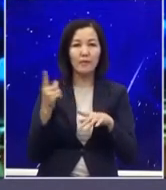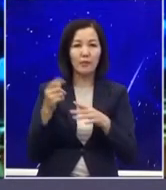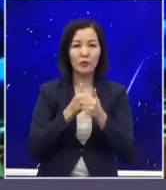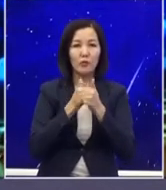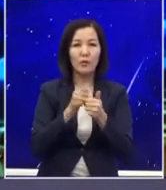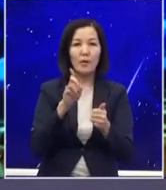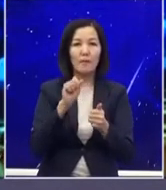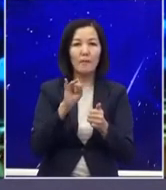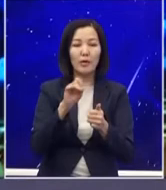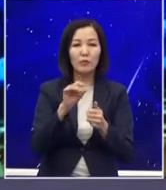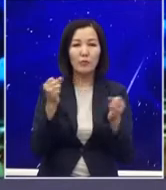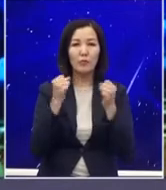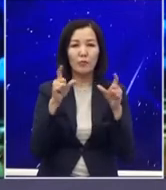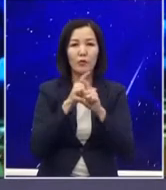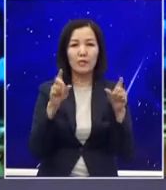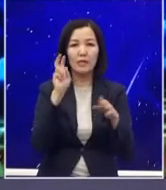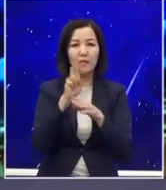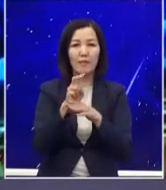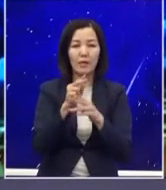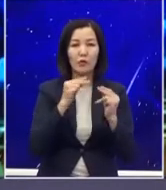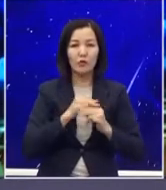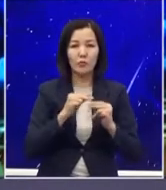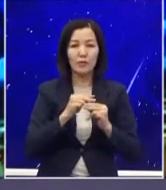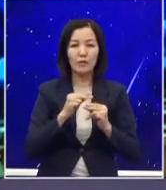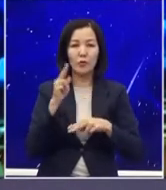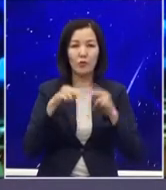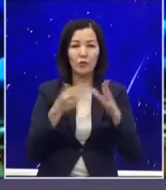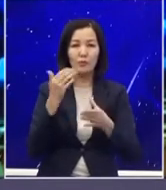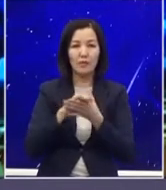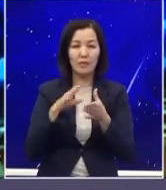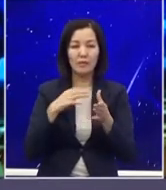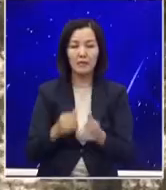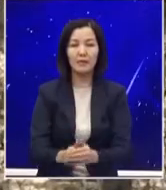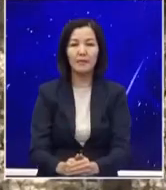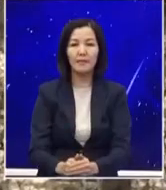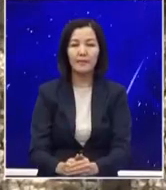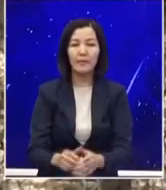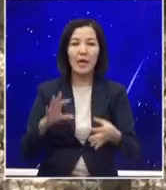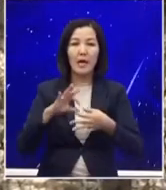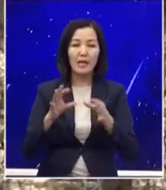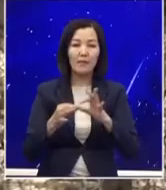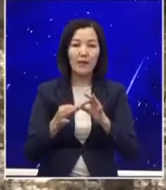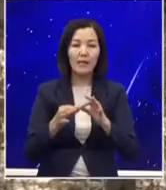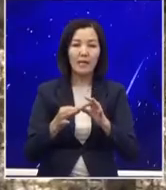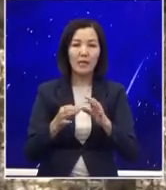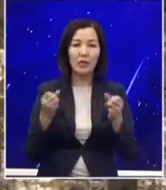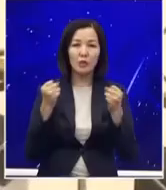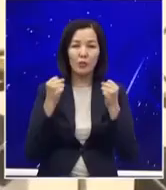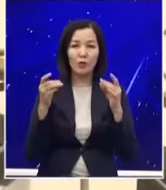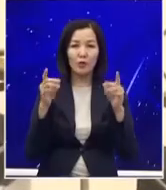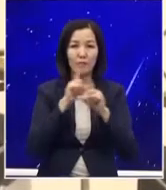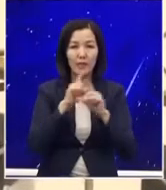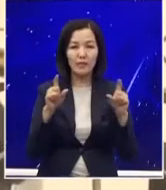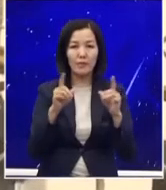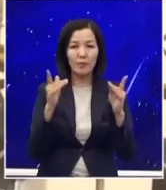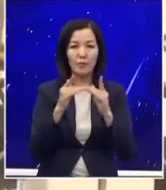Байжманов спорт нысанына арнайы барды, жұмыс барысымен танысты. Олимпиадалық резервтегі мамандандырылған спорт